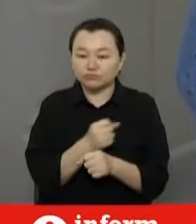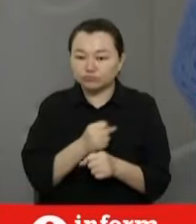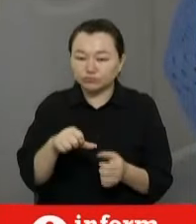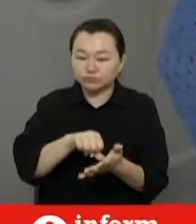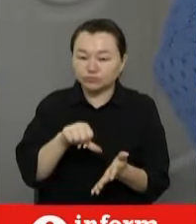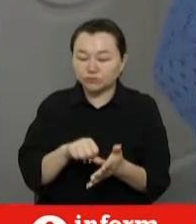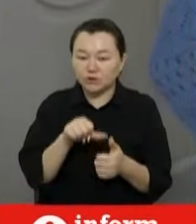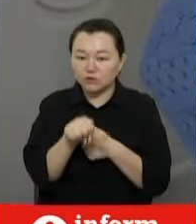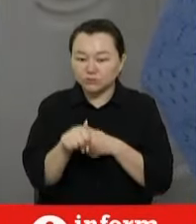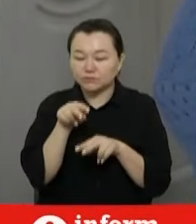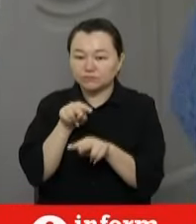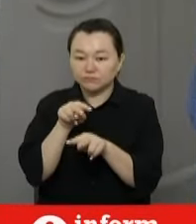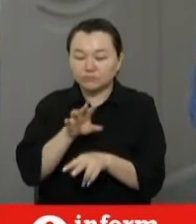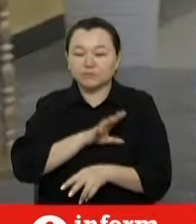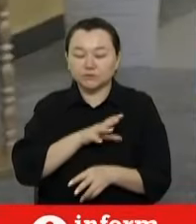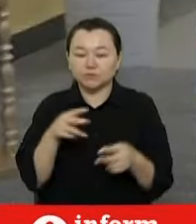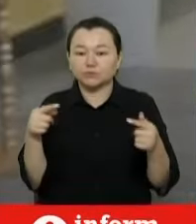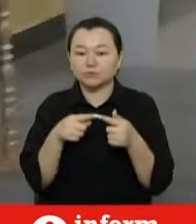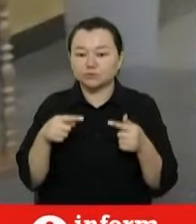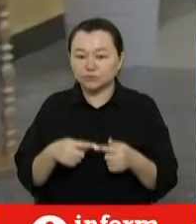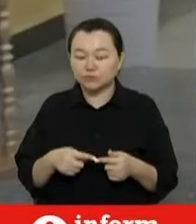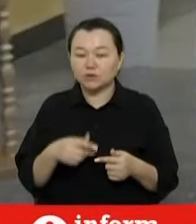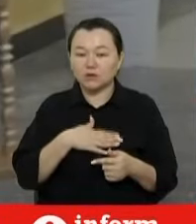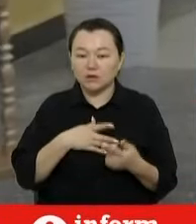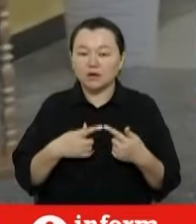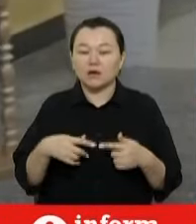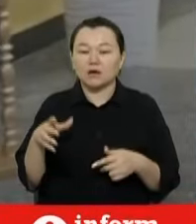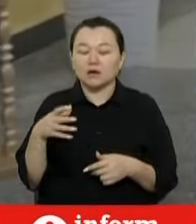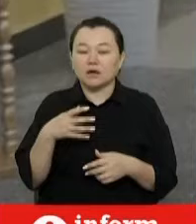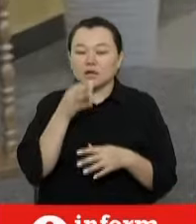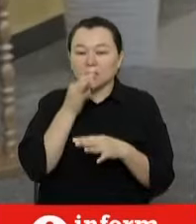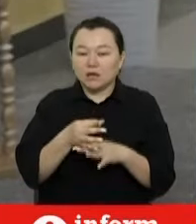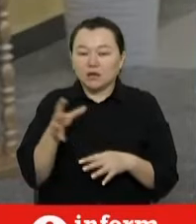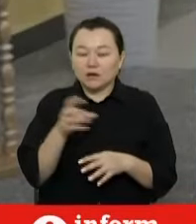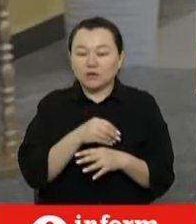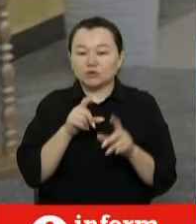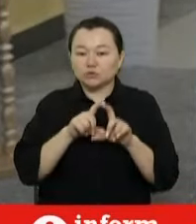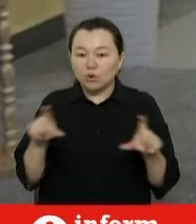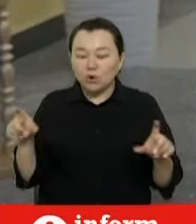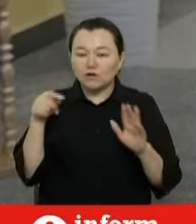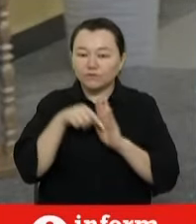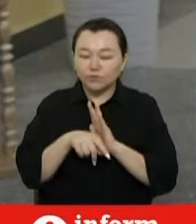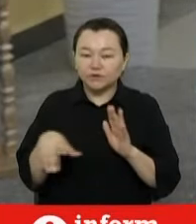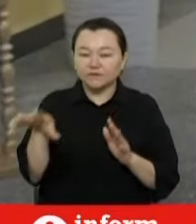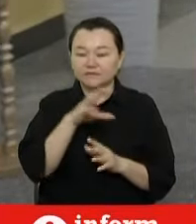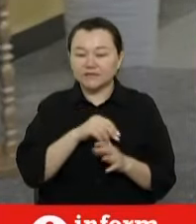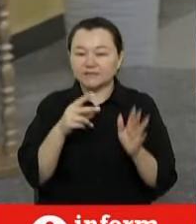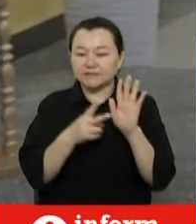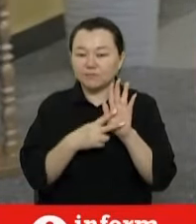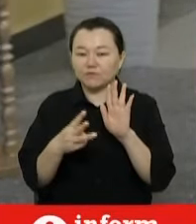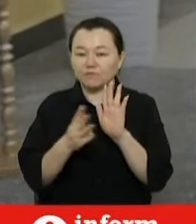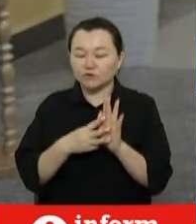ерекше бақылауда болғанын жасырмайды. Мектебіміз енді барлық ішінен сыртынан жаңағы 78